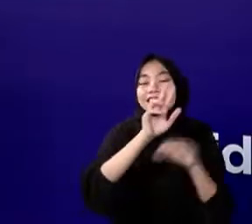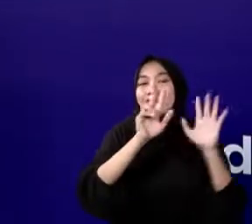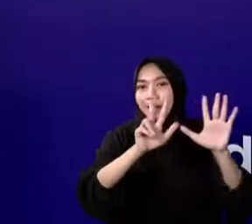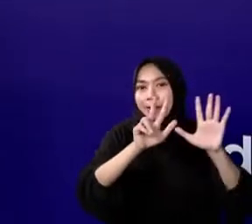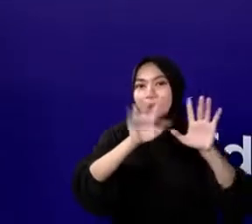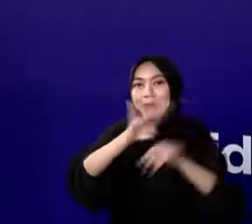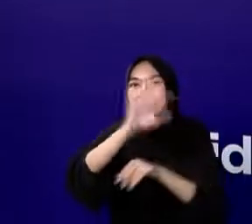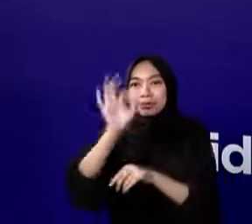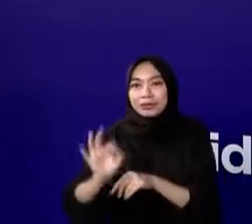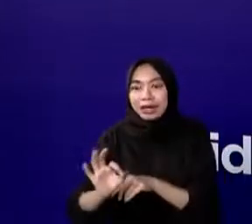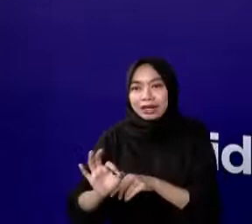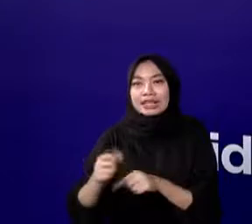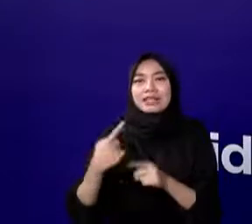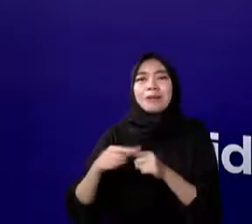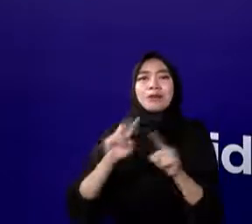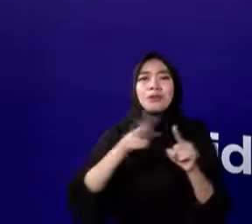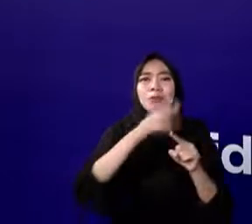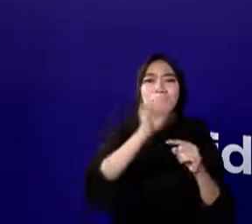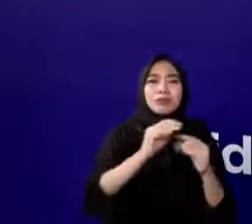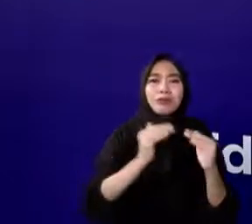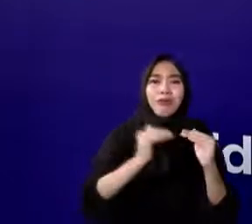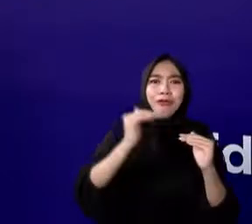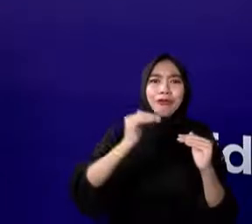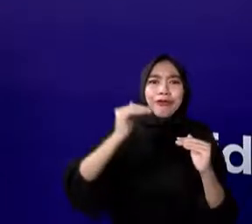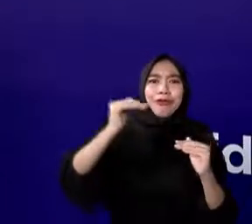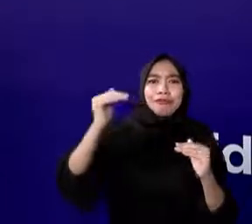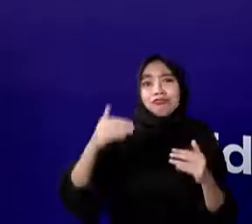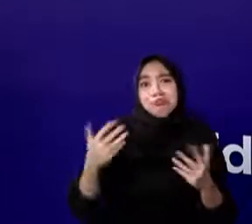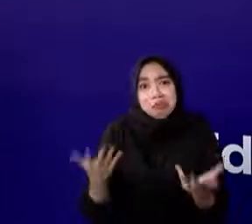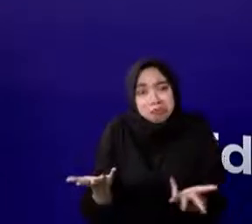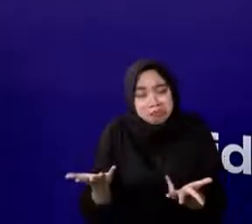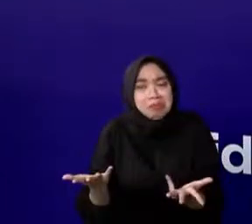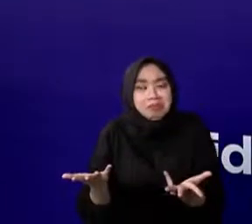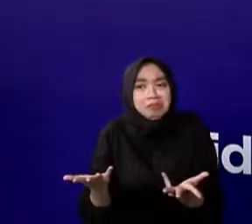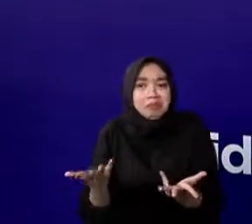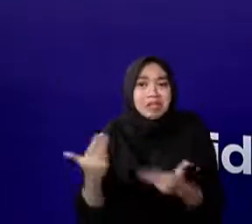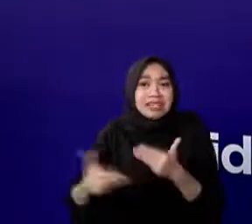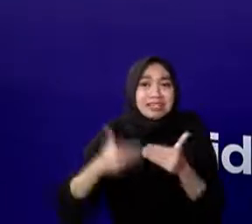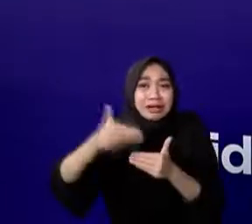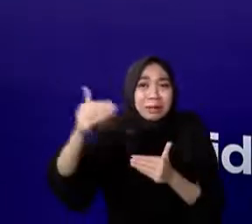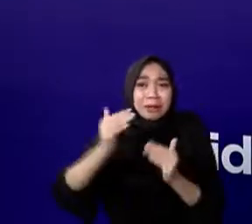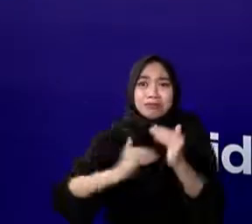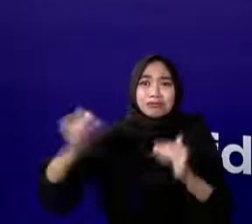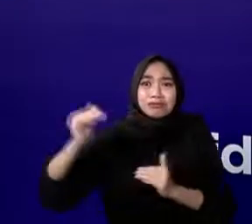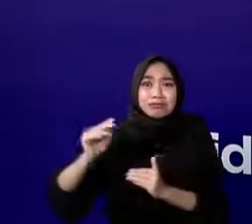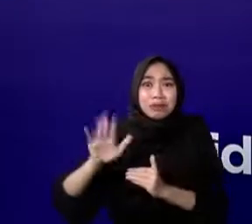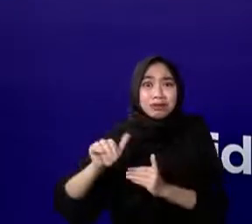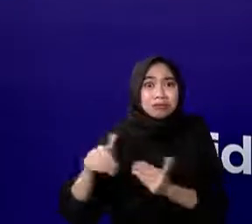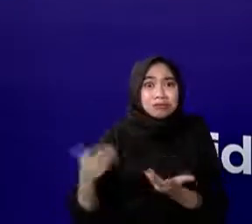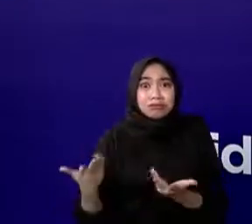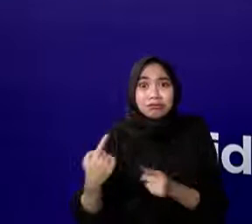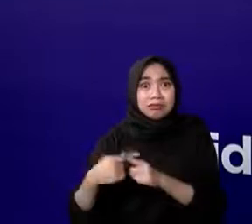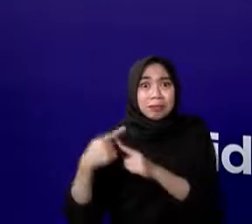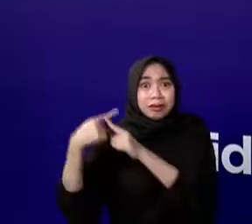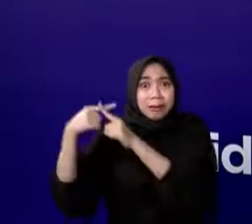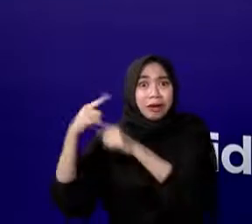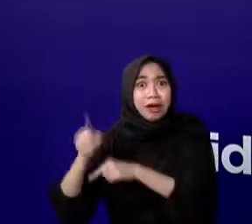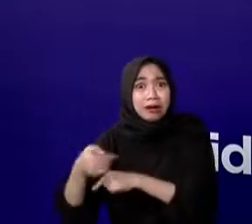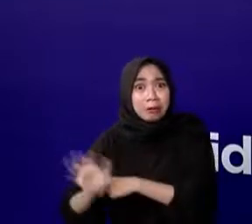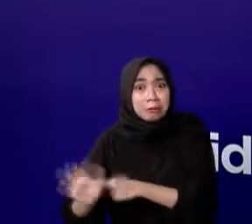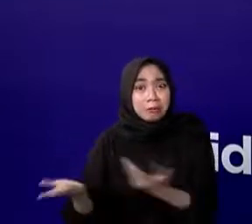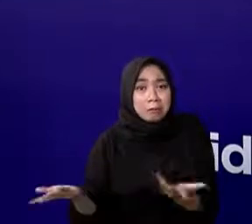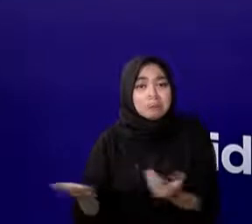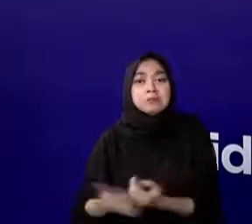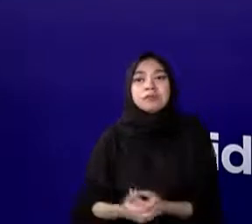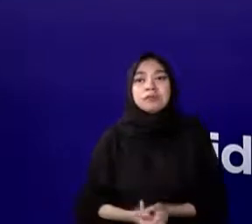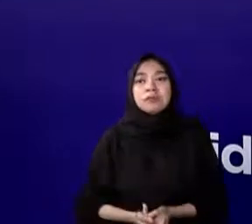juga 12% ini terus meningkat. Nah, ini artinya kemungkinan masih akan terjadi pelonjakan lagi nggak ini di akhir tahun, menjelang akhir tahun?